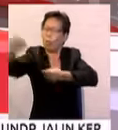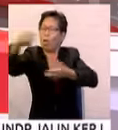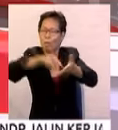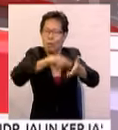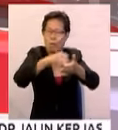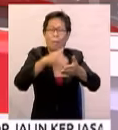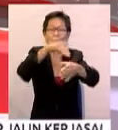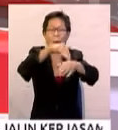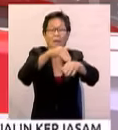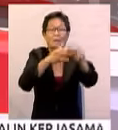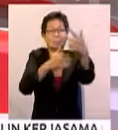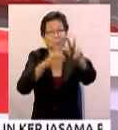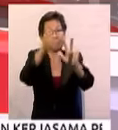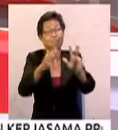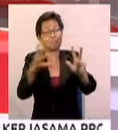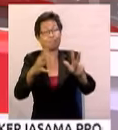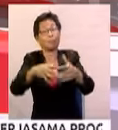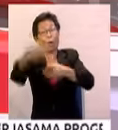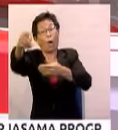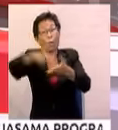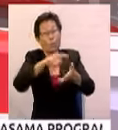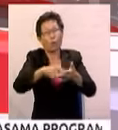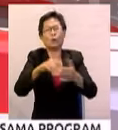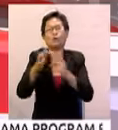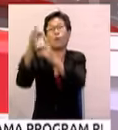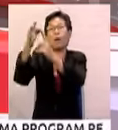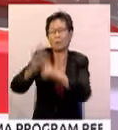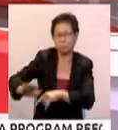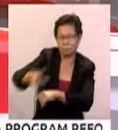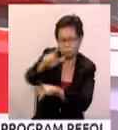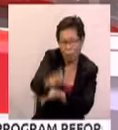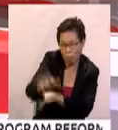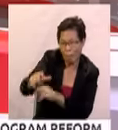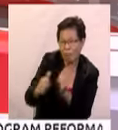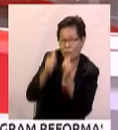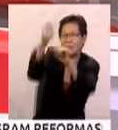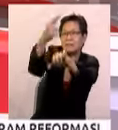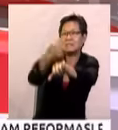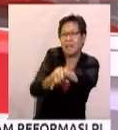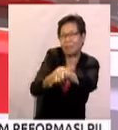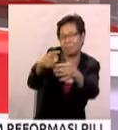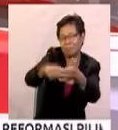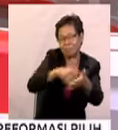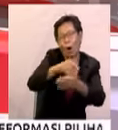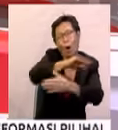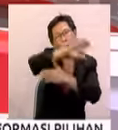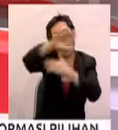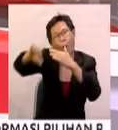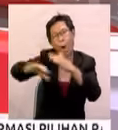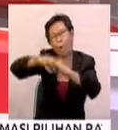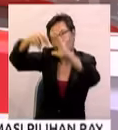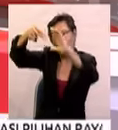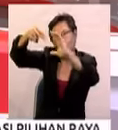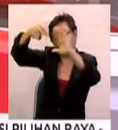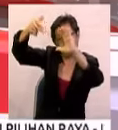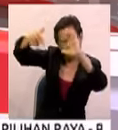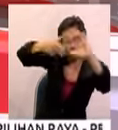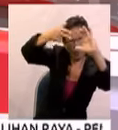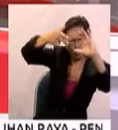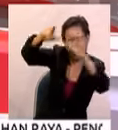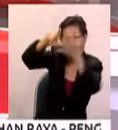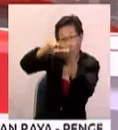pada 13 April nanti, terutama dalam kalangan mereka yang pertama kali mengundi. Semuanya dalam tinjauan wartawan Hana